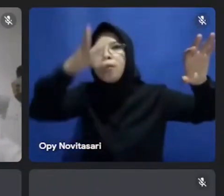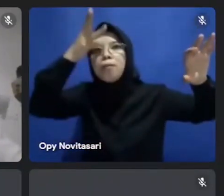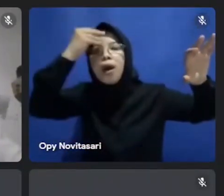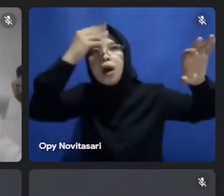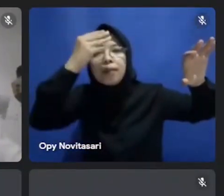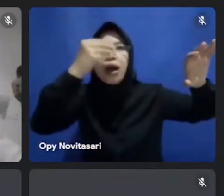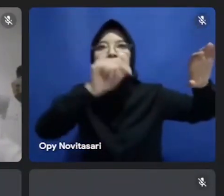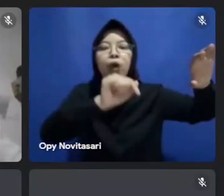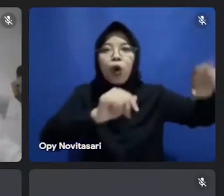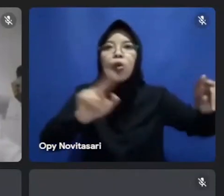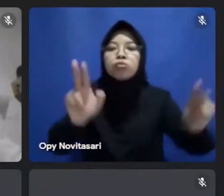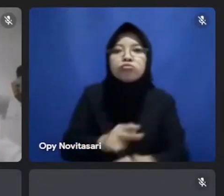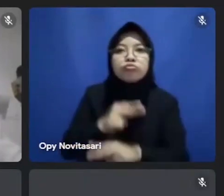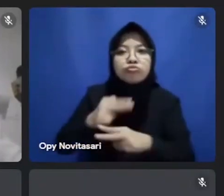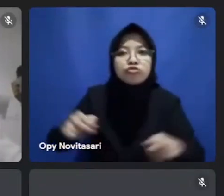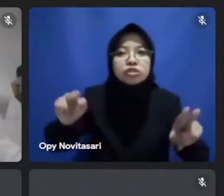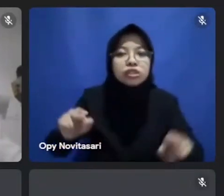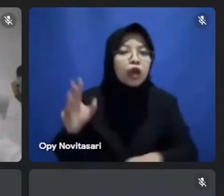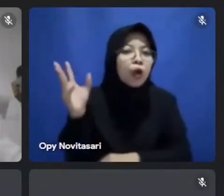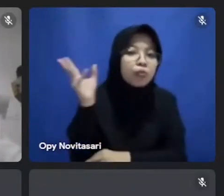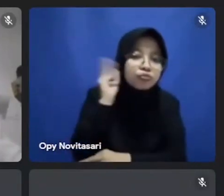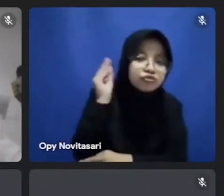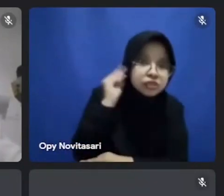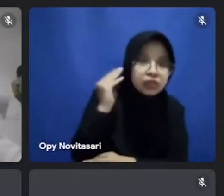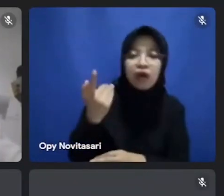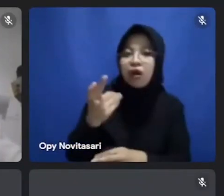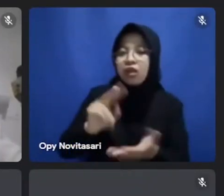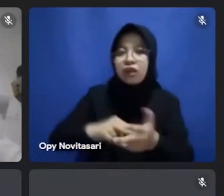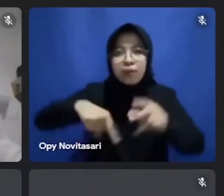peristiwa musik dan peristiwa bunyi yang